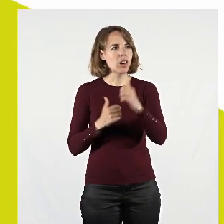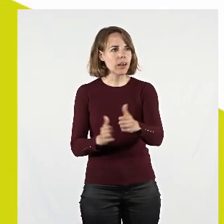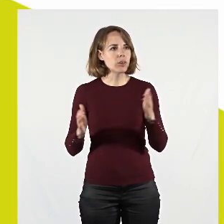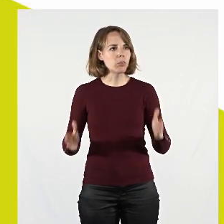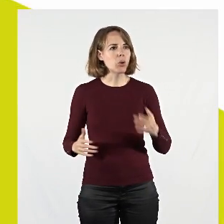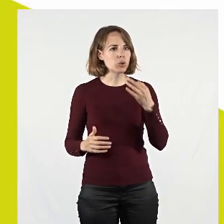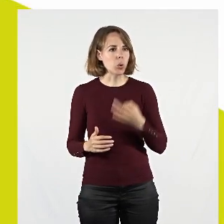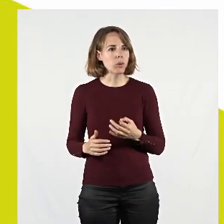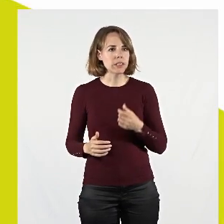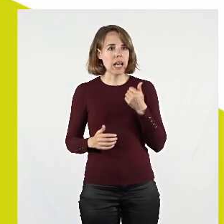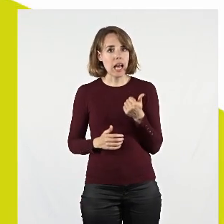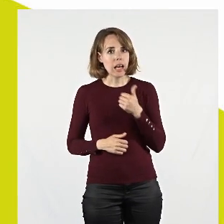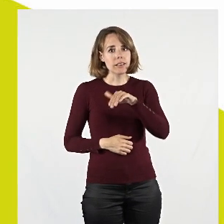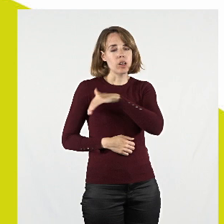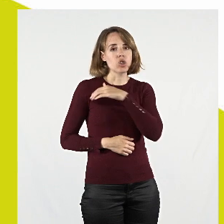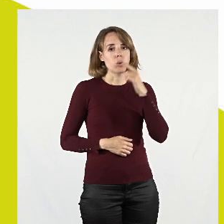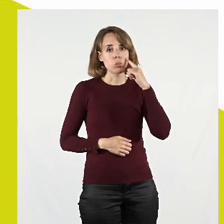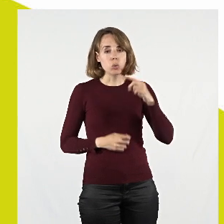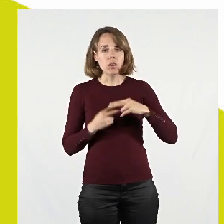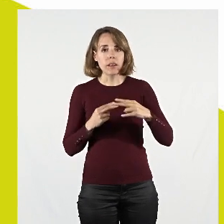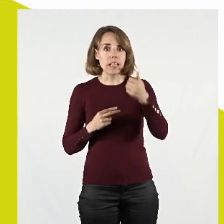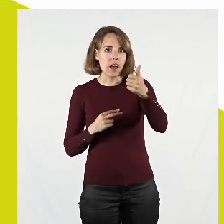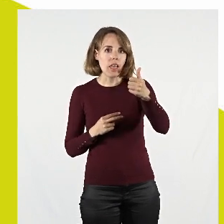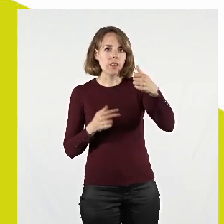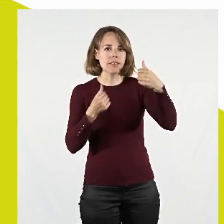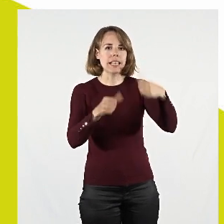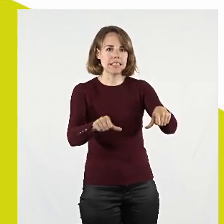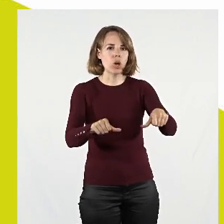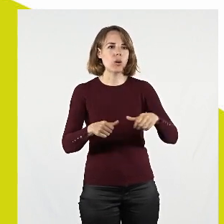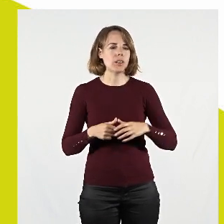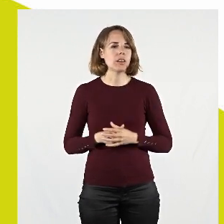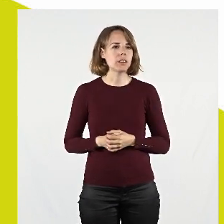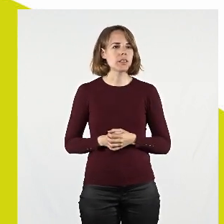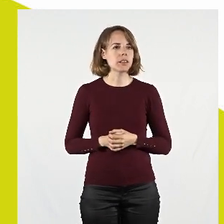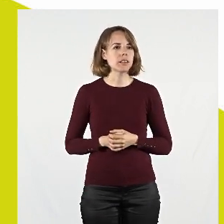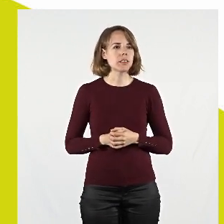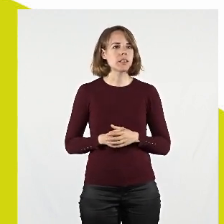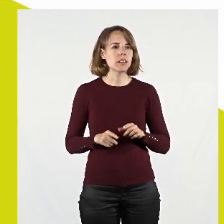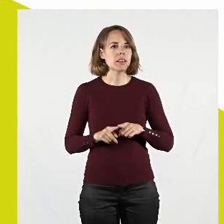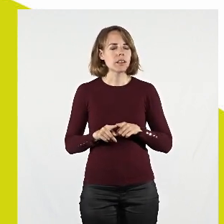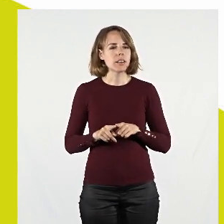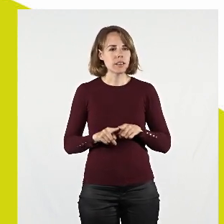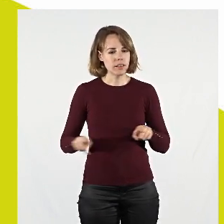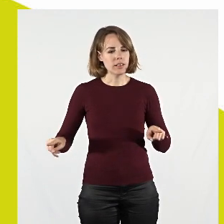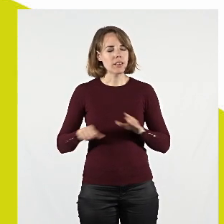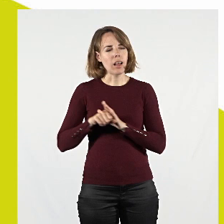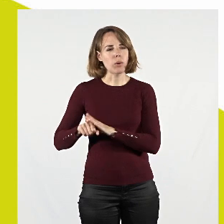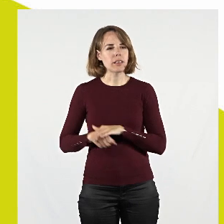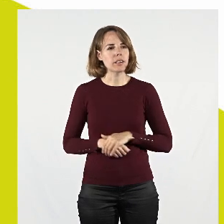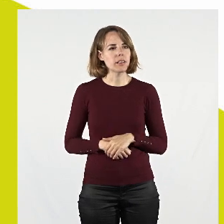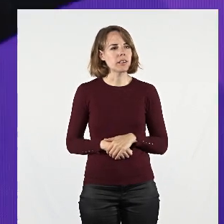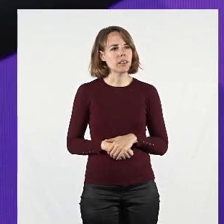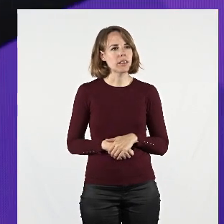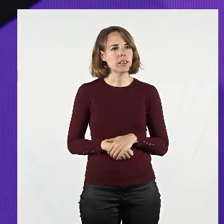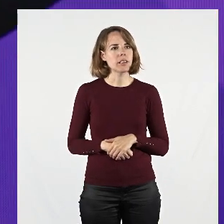un résident, tout professionnel confondu, ça c'est sur la barre horizontale à droite, et puis on a le niveau d'accident du